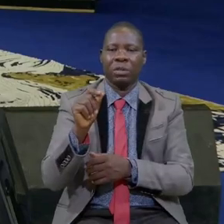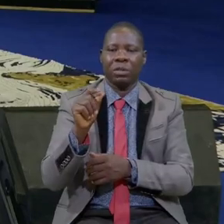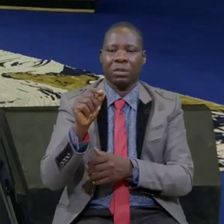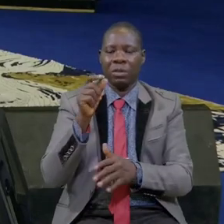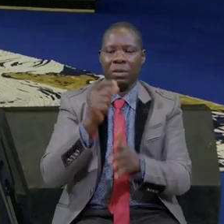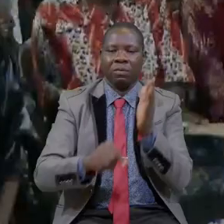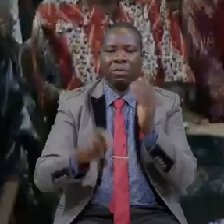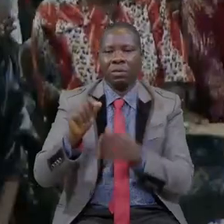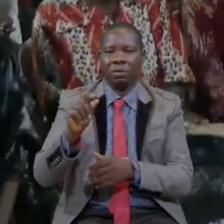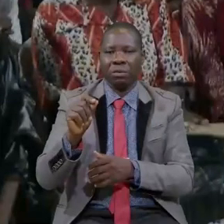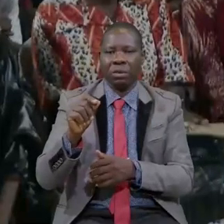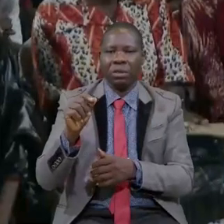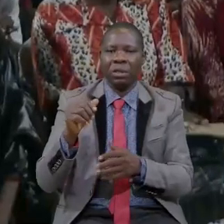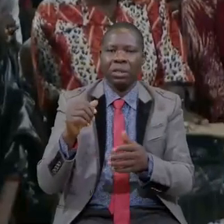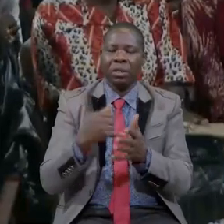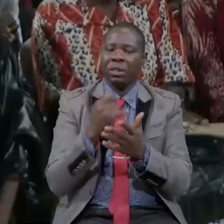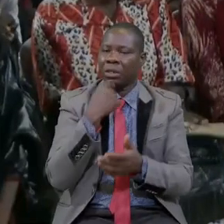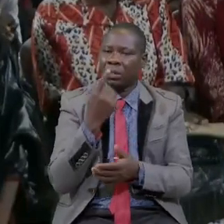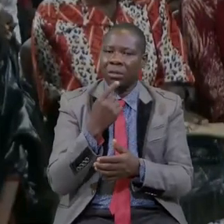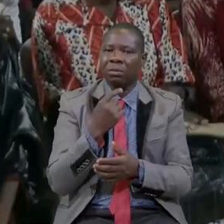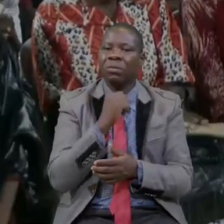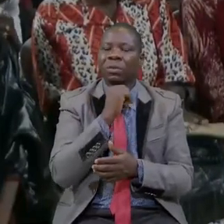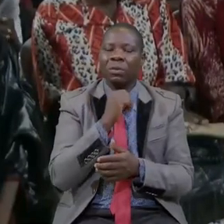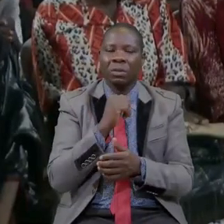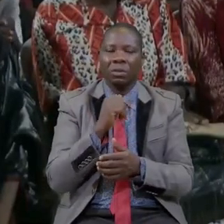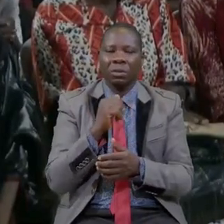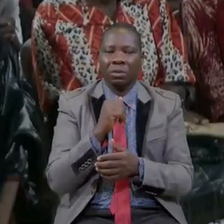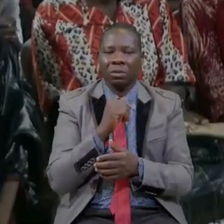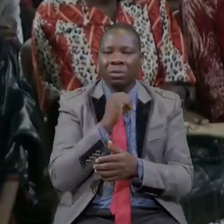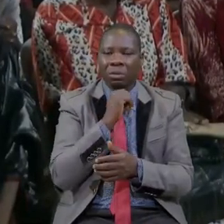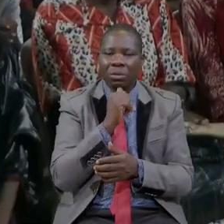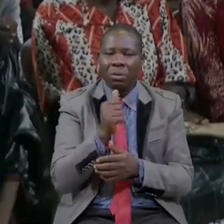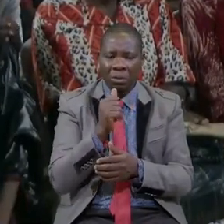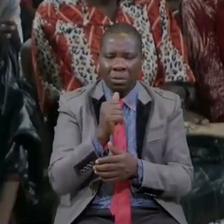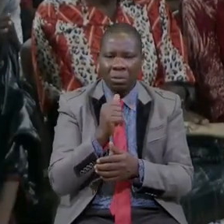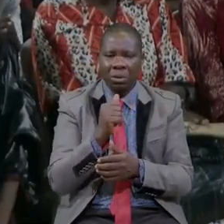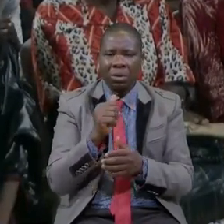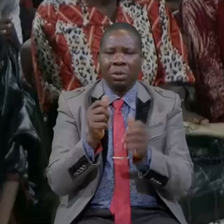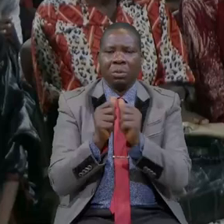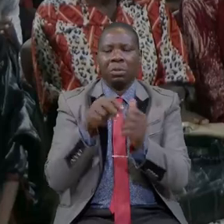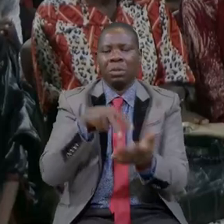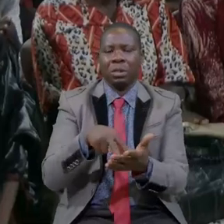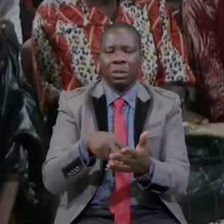20, il dit, cependant, ne vous réjouissez pas,